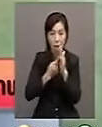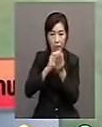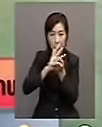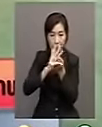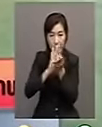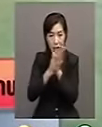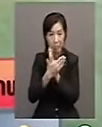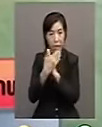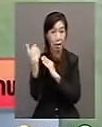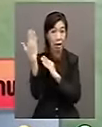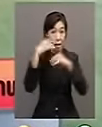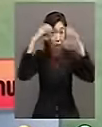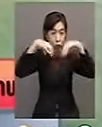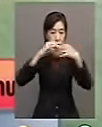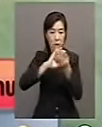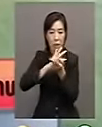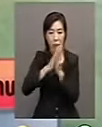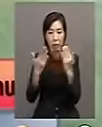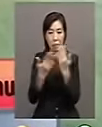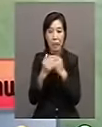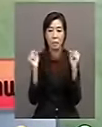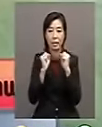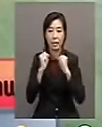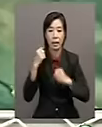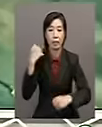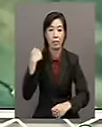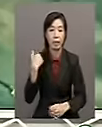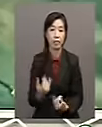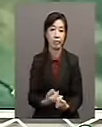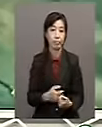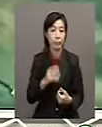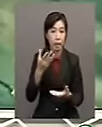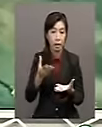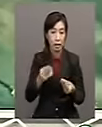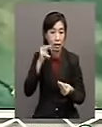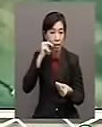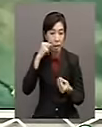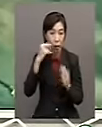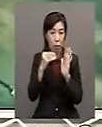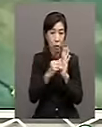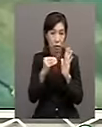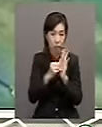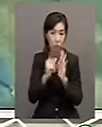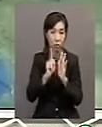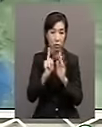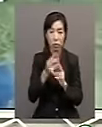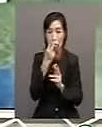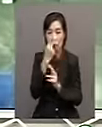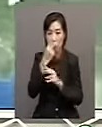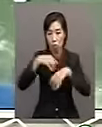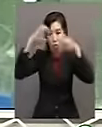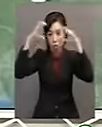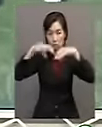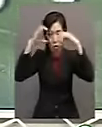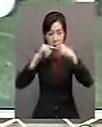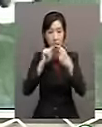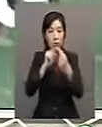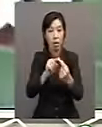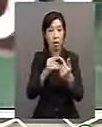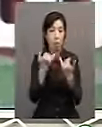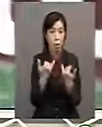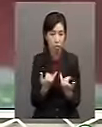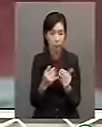เปลี่ยนแปลงจากฤดูฝนไปสู่ฤดูหนาวแล้วนะครับกลับมาติดตามสภาพอากาศในกรุงเทพมหานครยังคงต้องจับตาฝนกันอย่างใกล้ชิดนะครับเพราะว่า